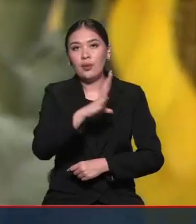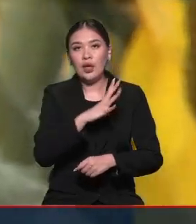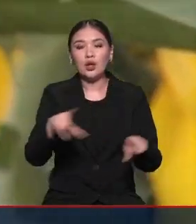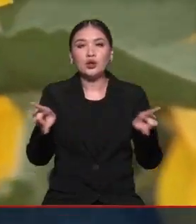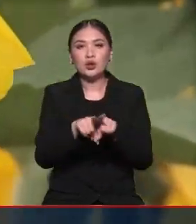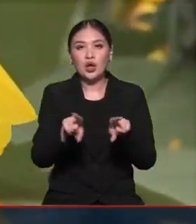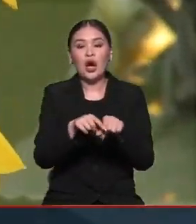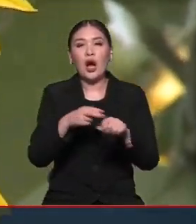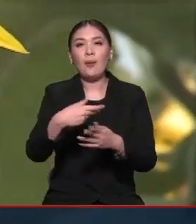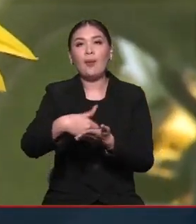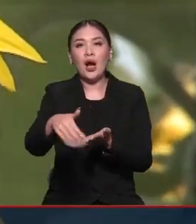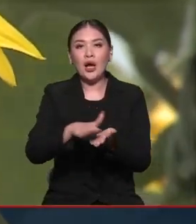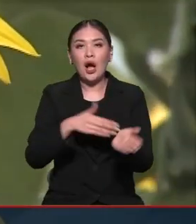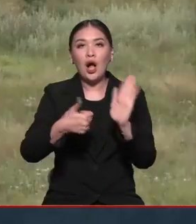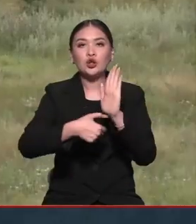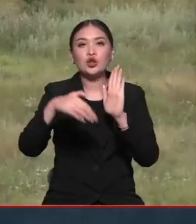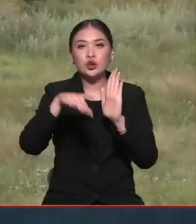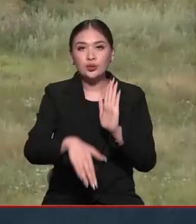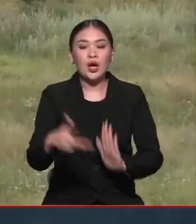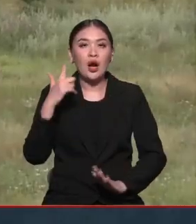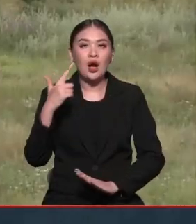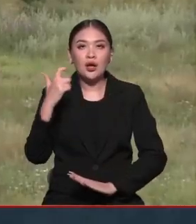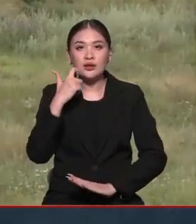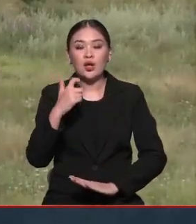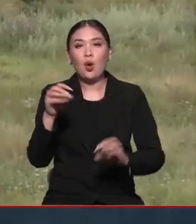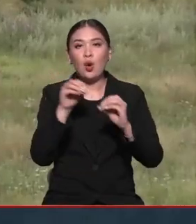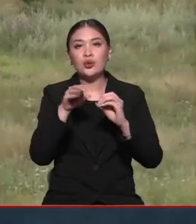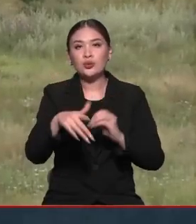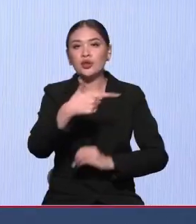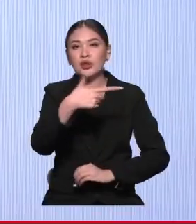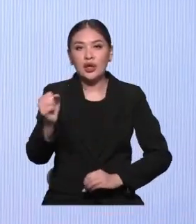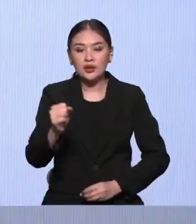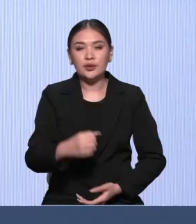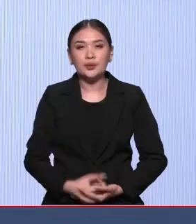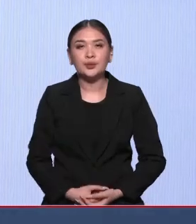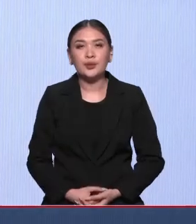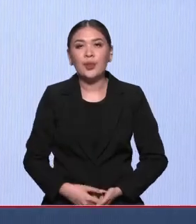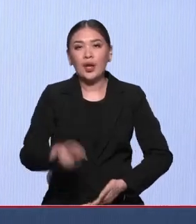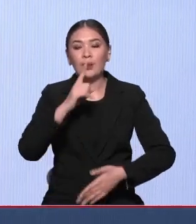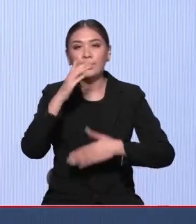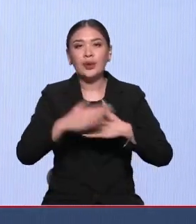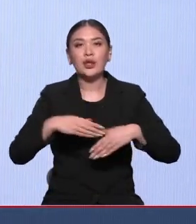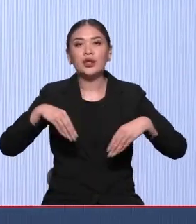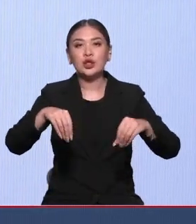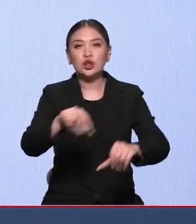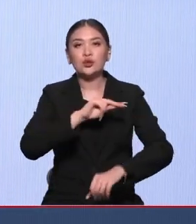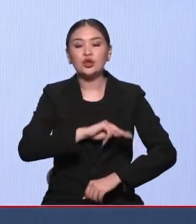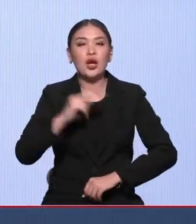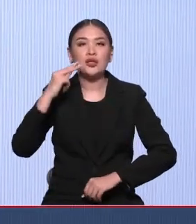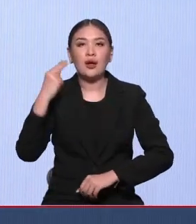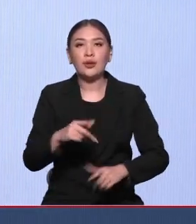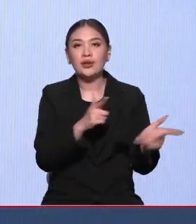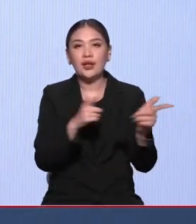керісінше майлы дақылдар 600 000, қант қызылшасы алқабы 10 000 гектардай ұлғайған. Биылғы егіс жұмыстарына жүргізілген сапалы